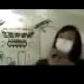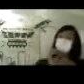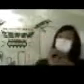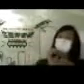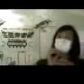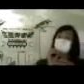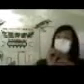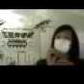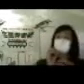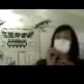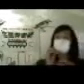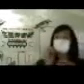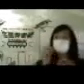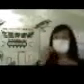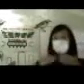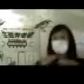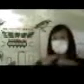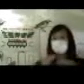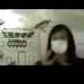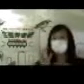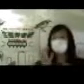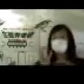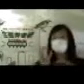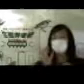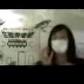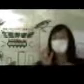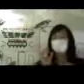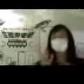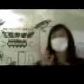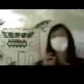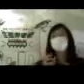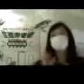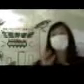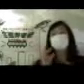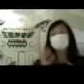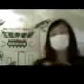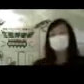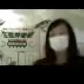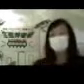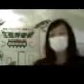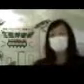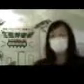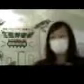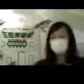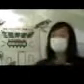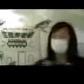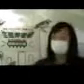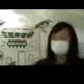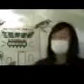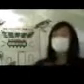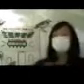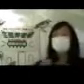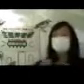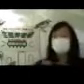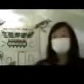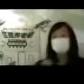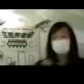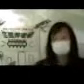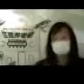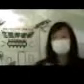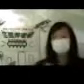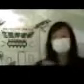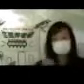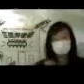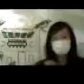棵秋風上面咧去呼呼噶喎。咁佢嘅糞便咧，裡面咧原來就有一啲細葉